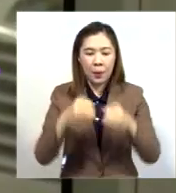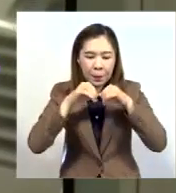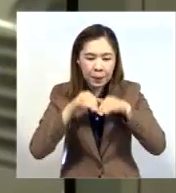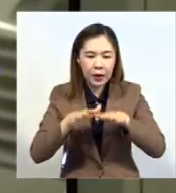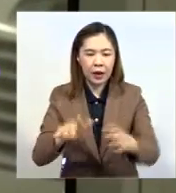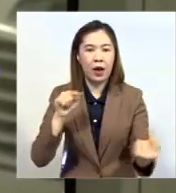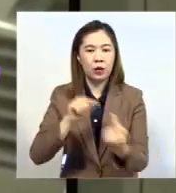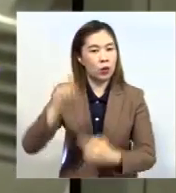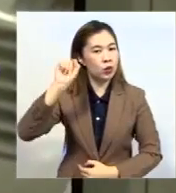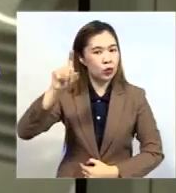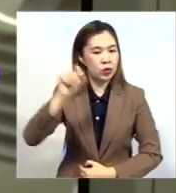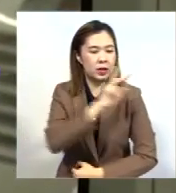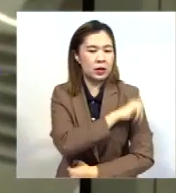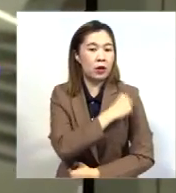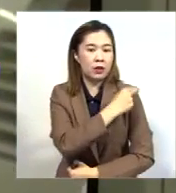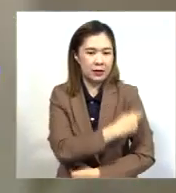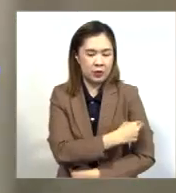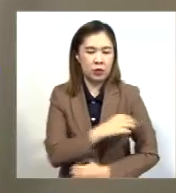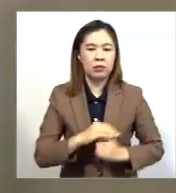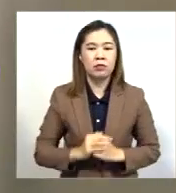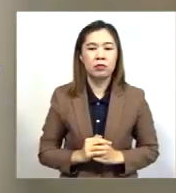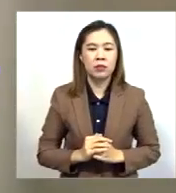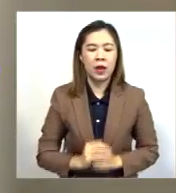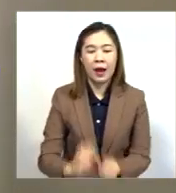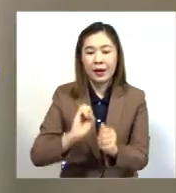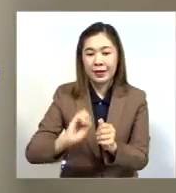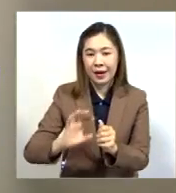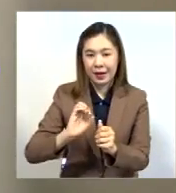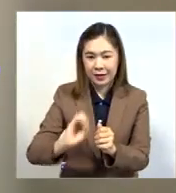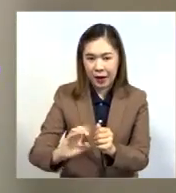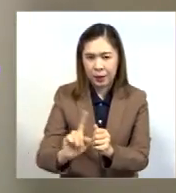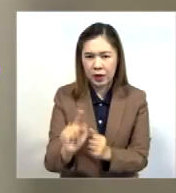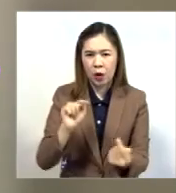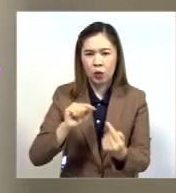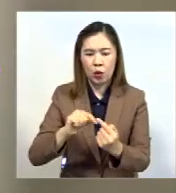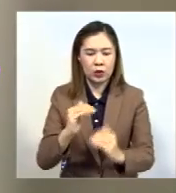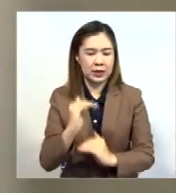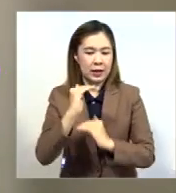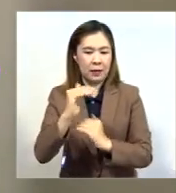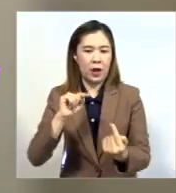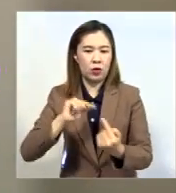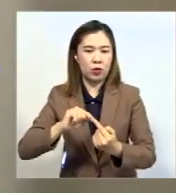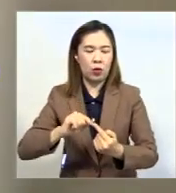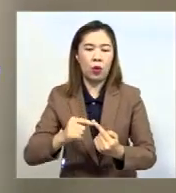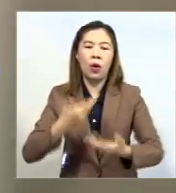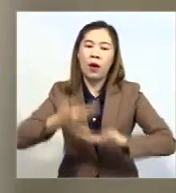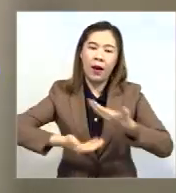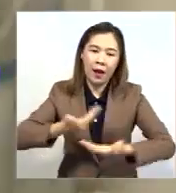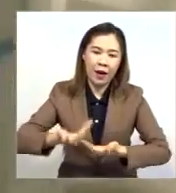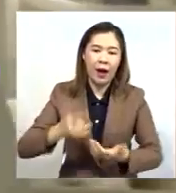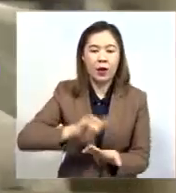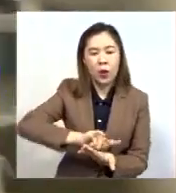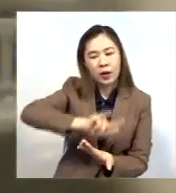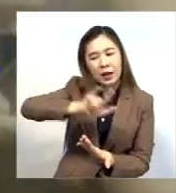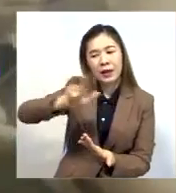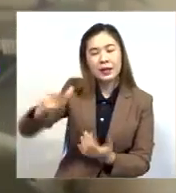ฉินด้านสาธารณสุขระหว่างประเทศมิได้เป็นการแนะนำให้งดเว้นหรือจำกัดด้านการค้าหรือการเดินทางไป